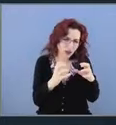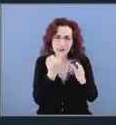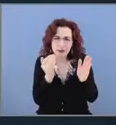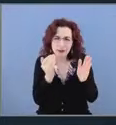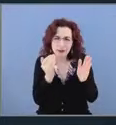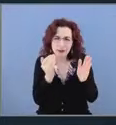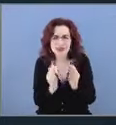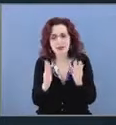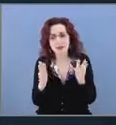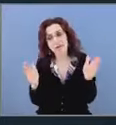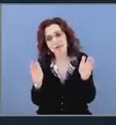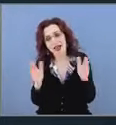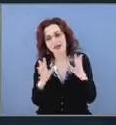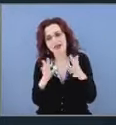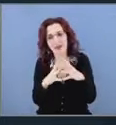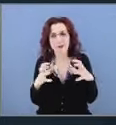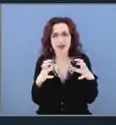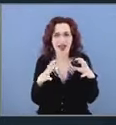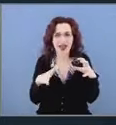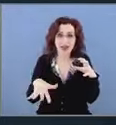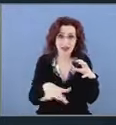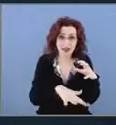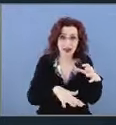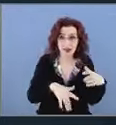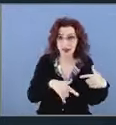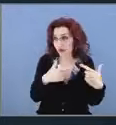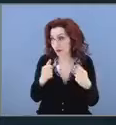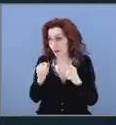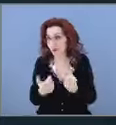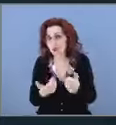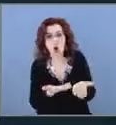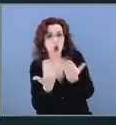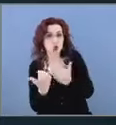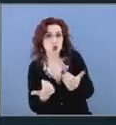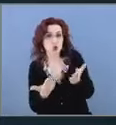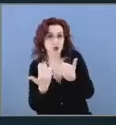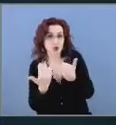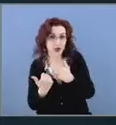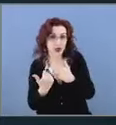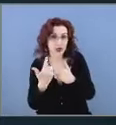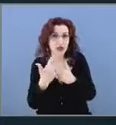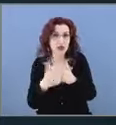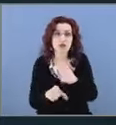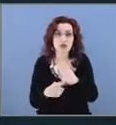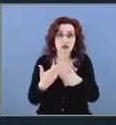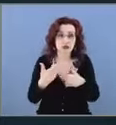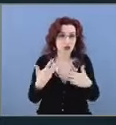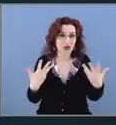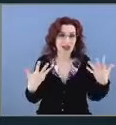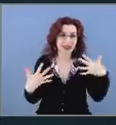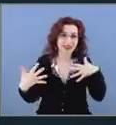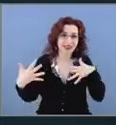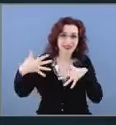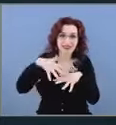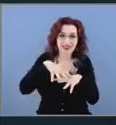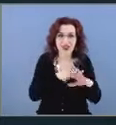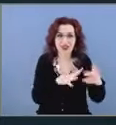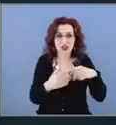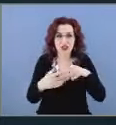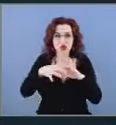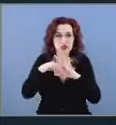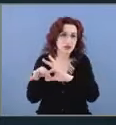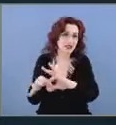dare spazio al grande carattere di interdisciplinarità di questo settore e